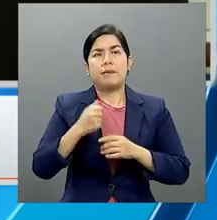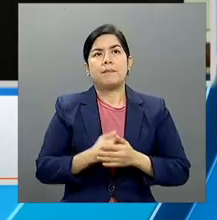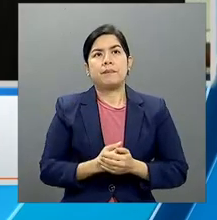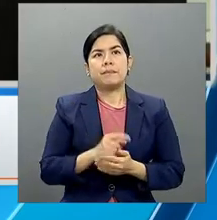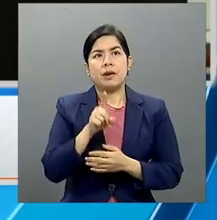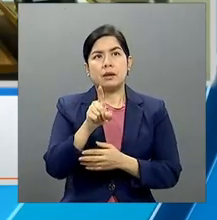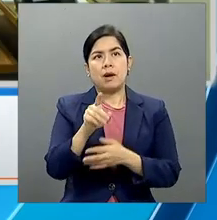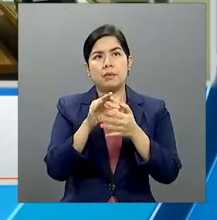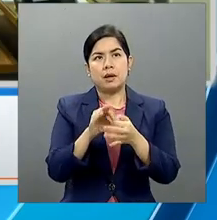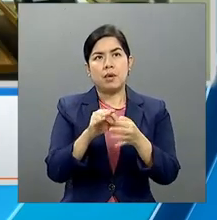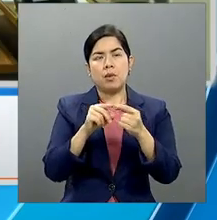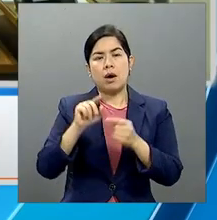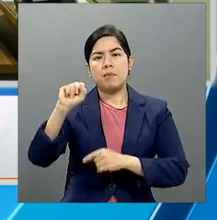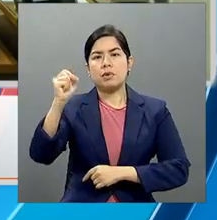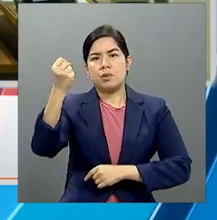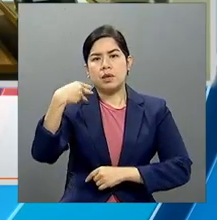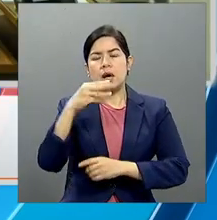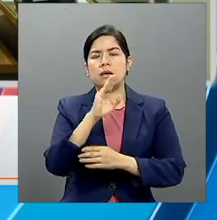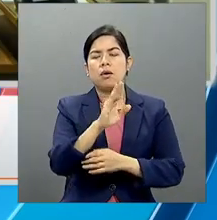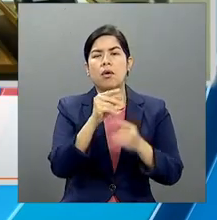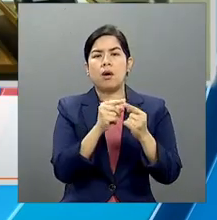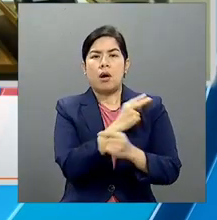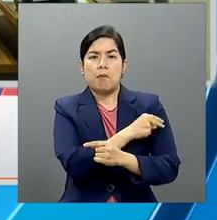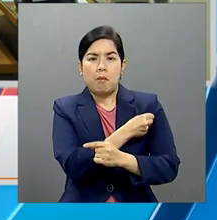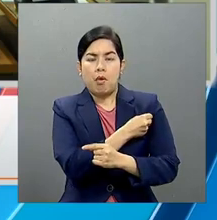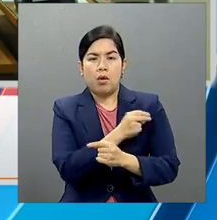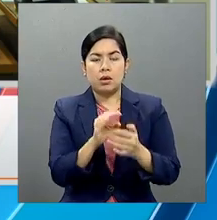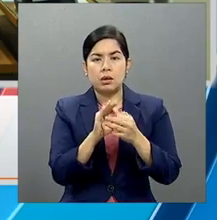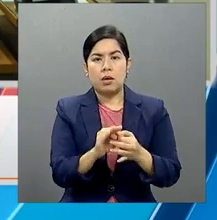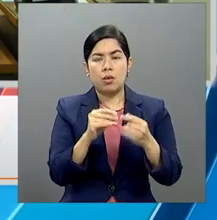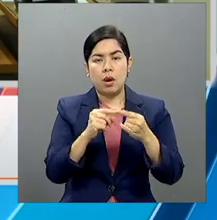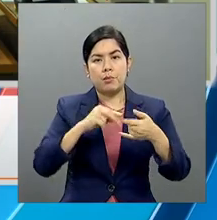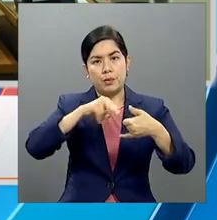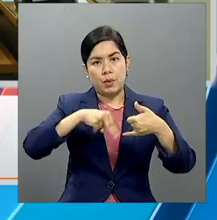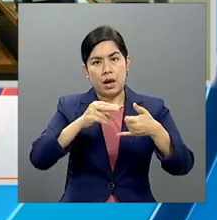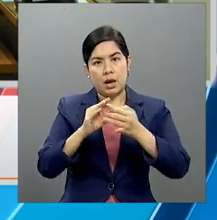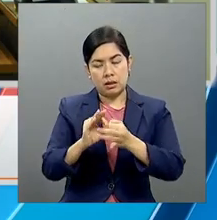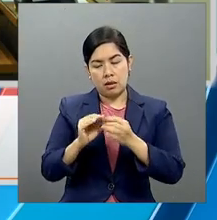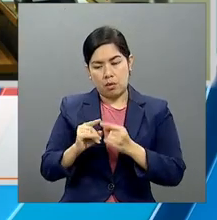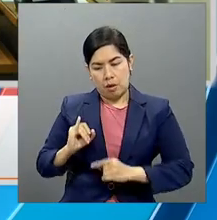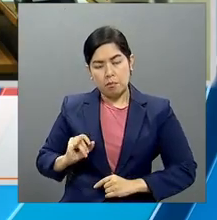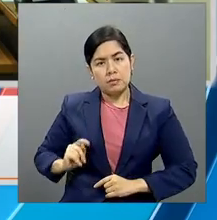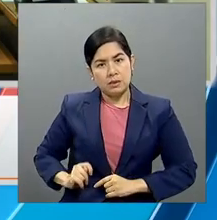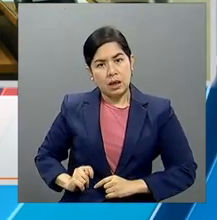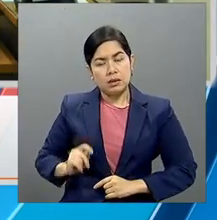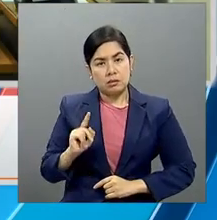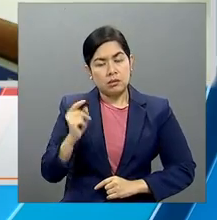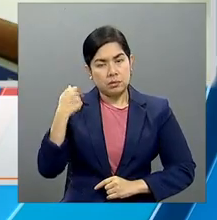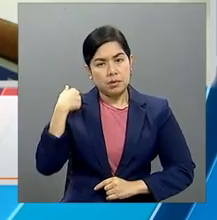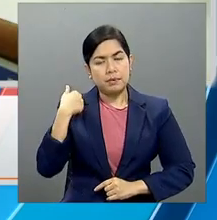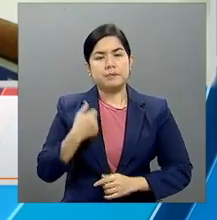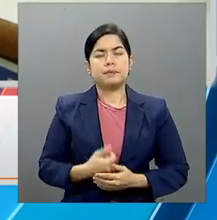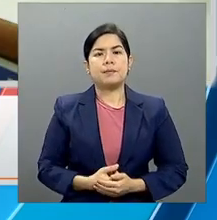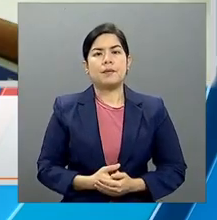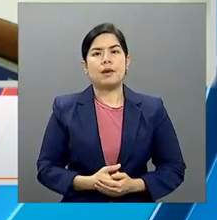แพทย์ของรัฐเองครอบคลุมถึงในเรื่องของการดูแลส่วนของไตตรงนี้ด้วยไหมคะ ครับโรคไตเนี่ยถือว่าทั้งชนิดเฉีย